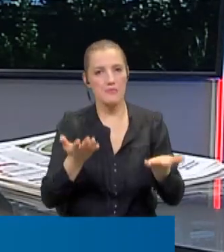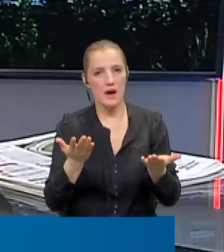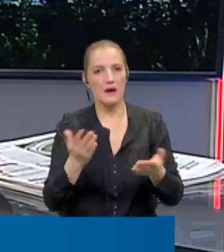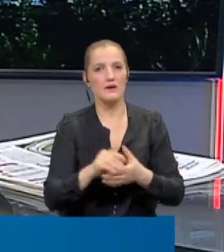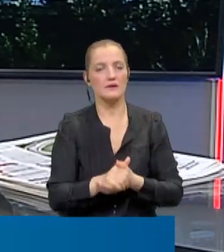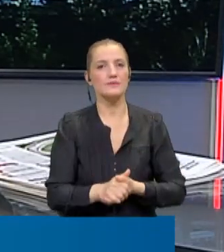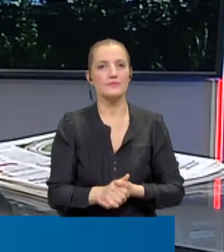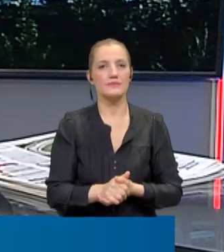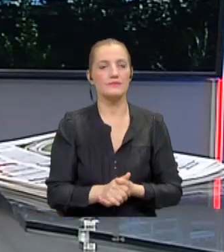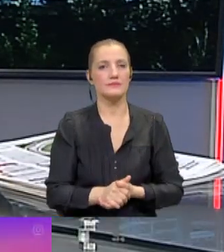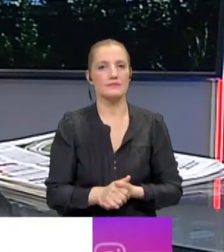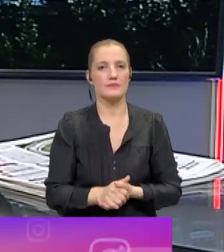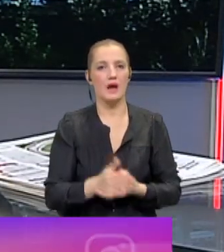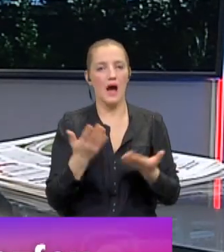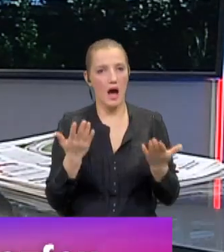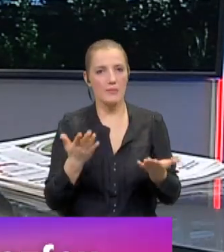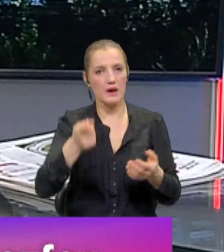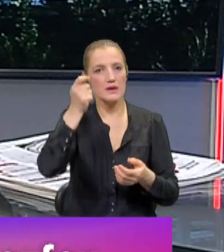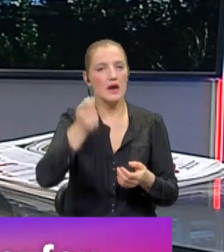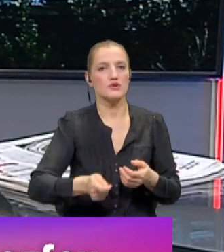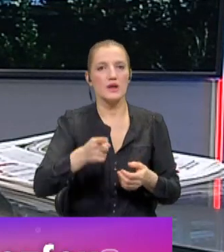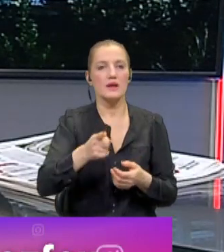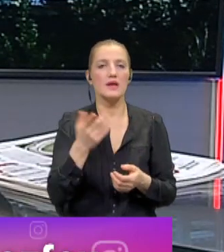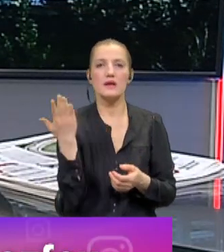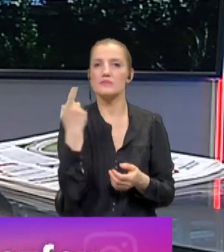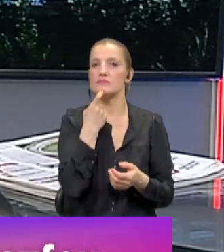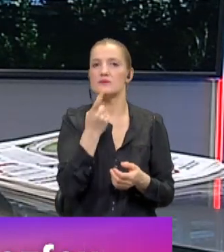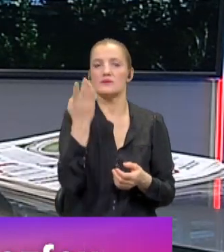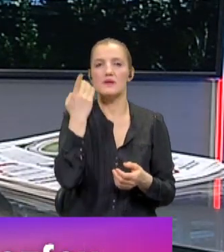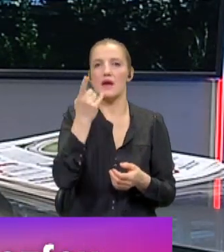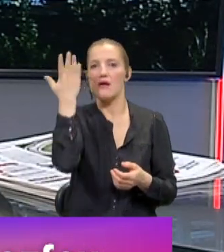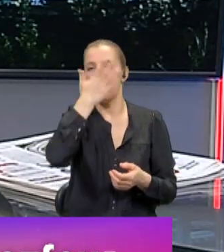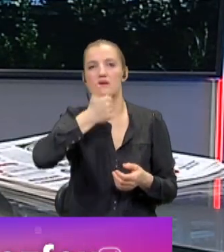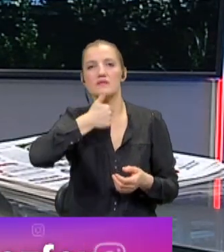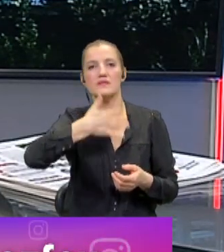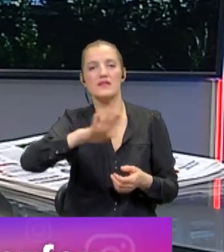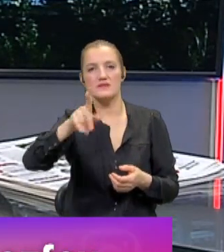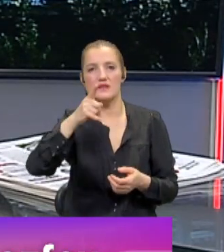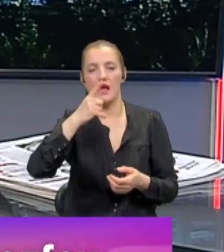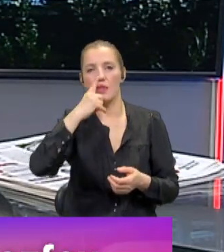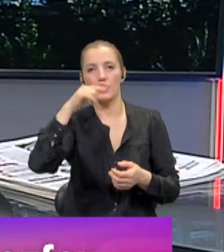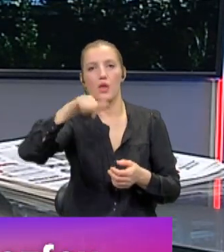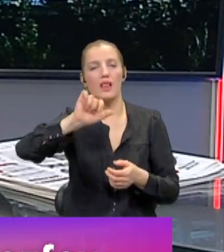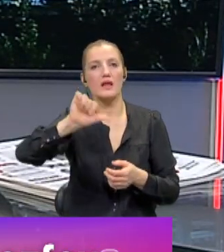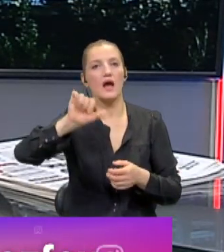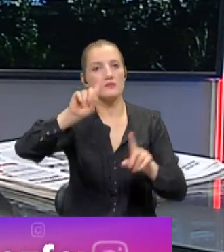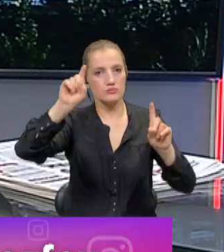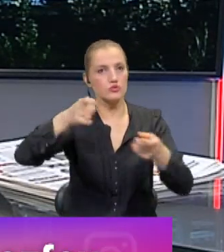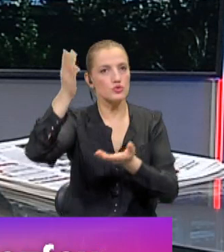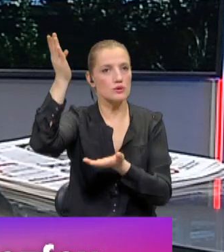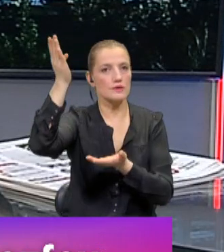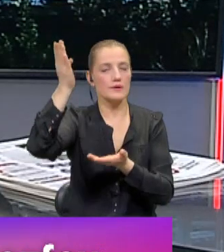ama aslında geçen yıl biz Karadeniz'de doğalgaz bulmuştuk ya keşke etmiştik ya